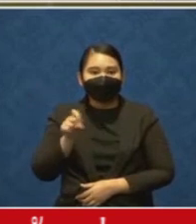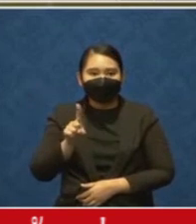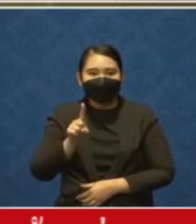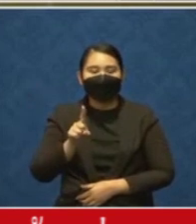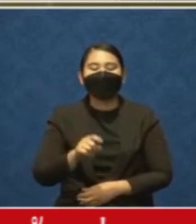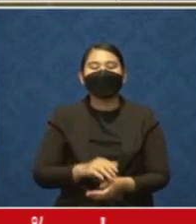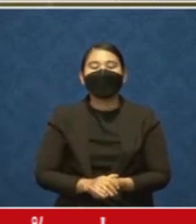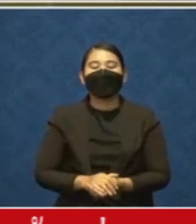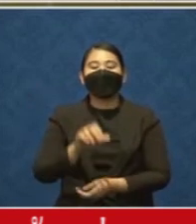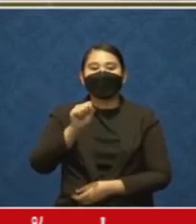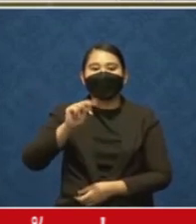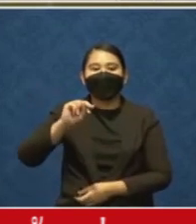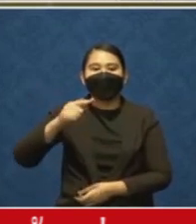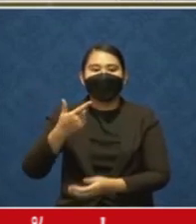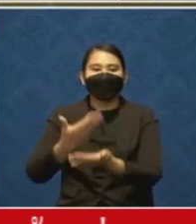ประมาณครับ